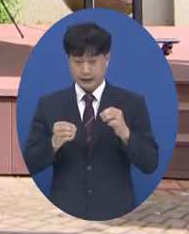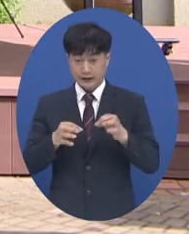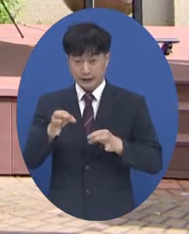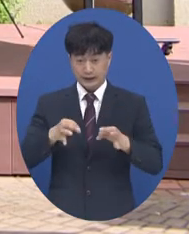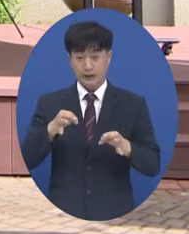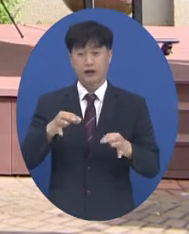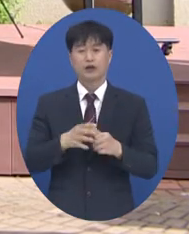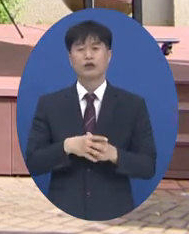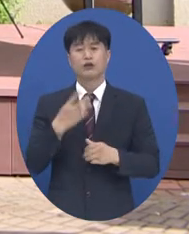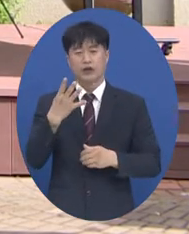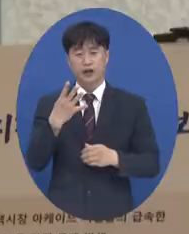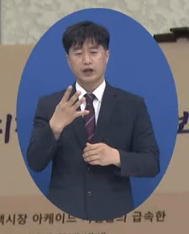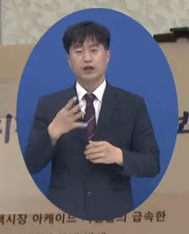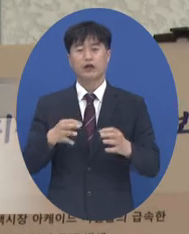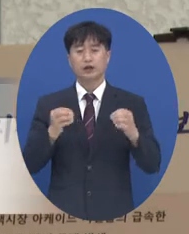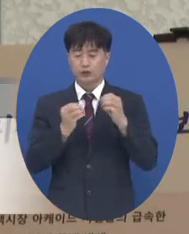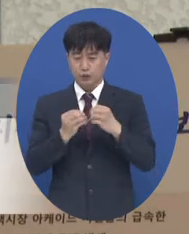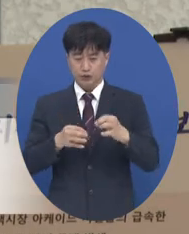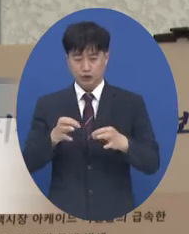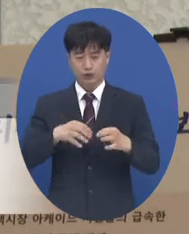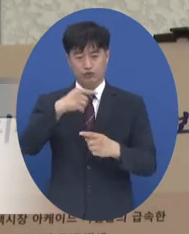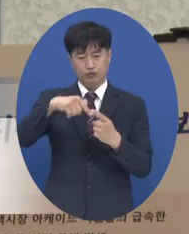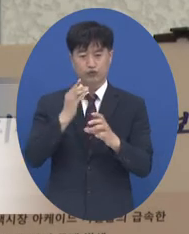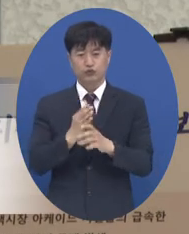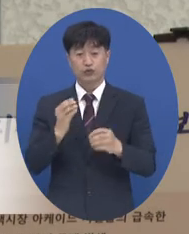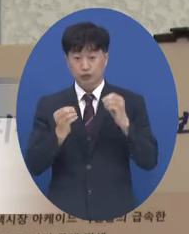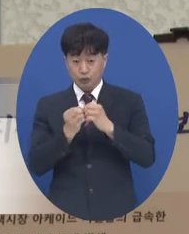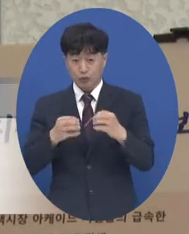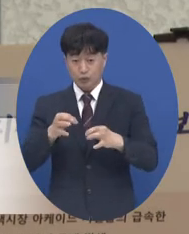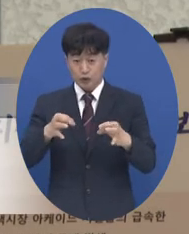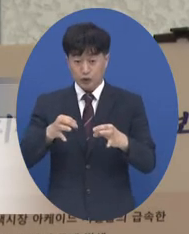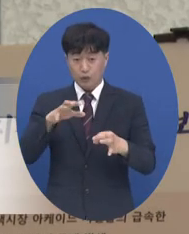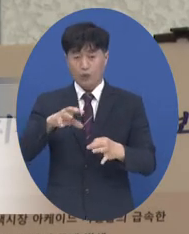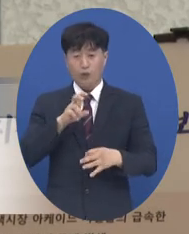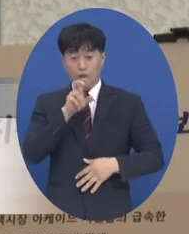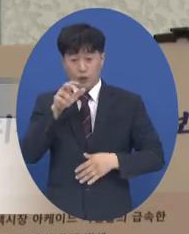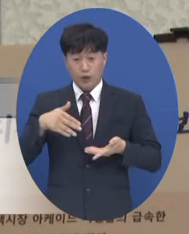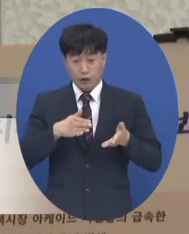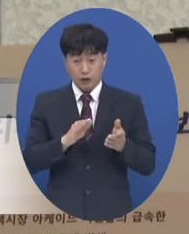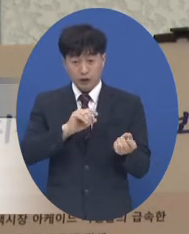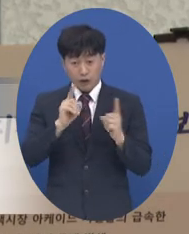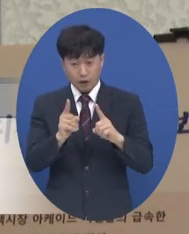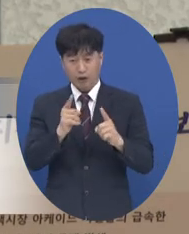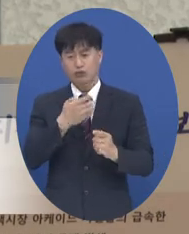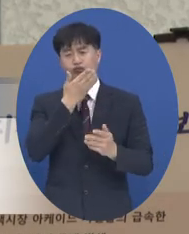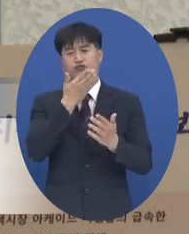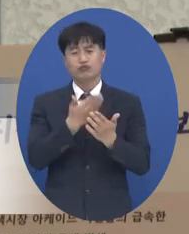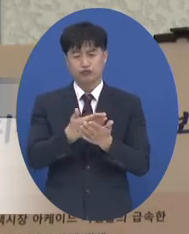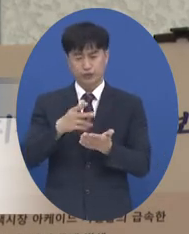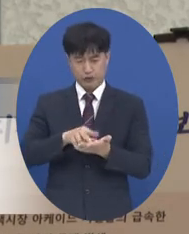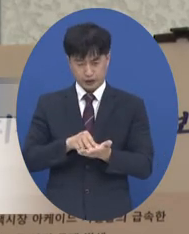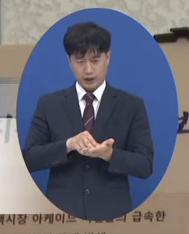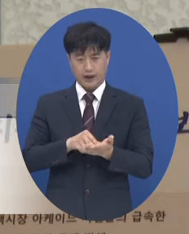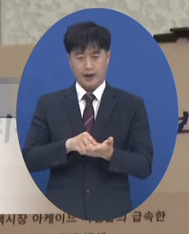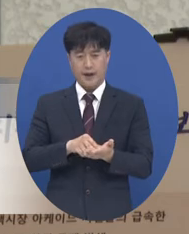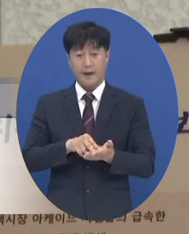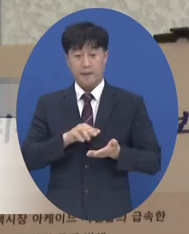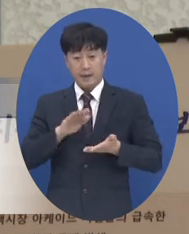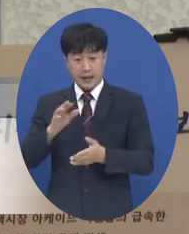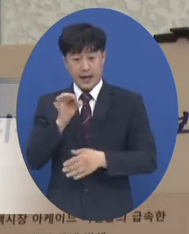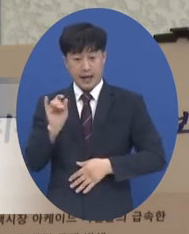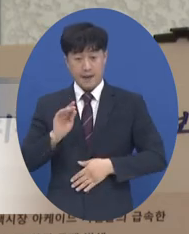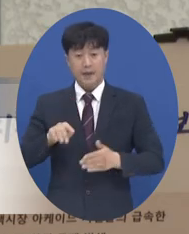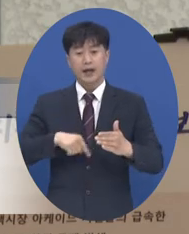전통시장에서 운영됩니다. 전통시장이나 이 골목이 살아나는 건 정말로 중요한 과제입니다. 배달앱